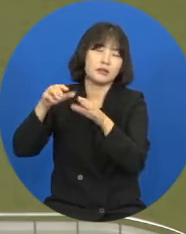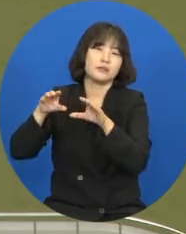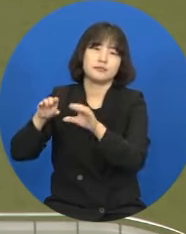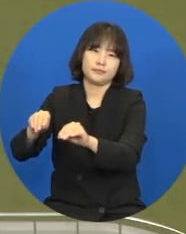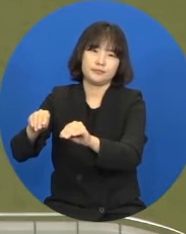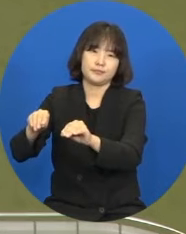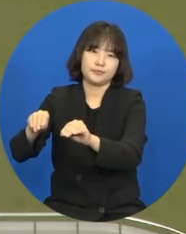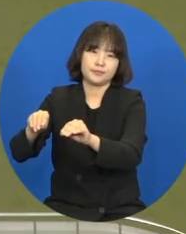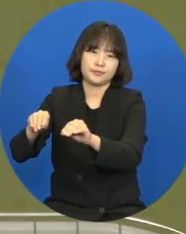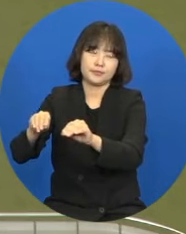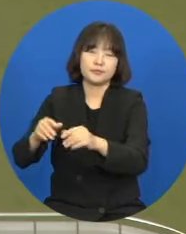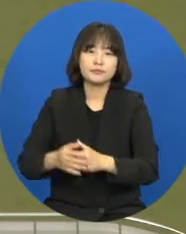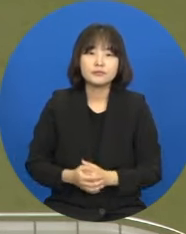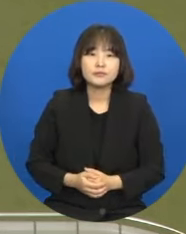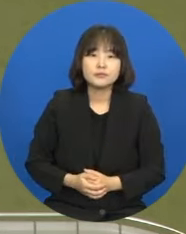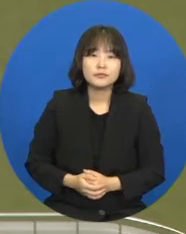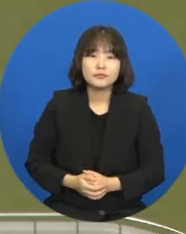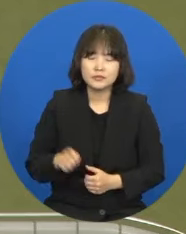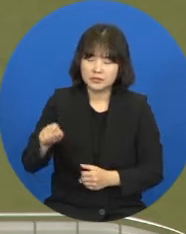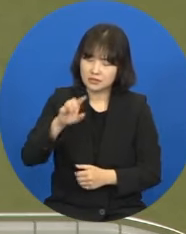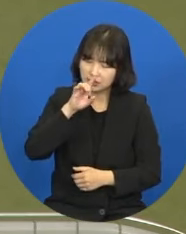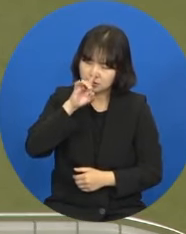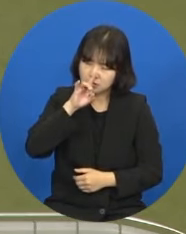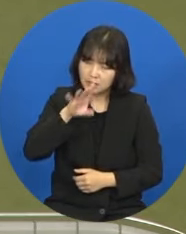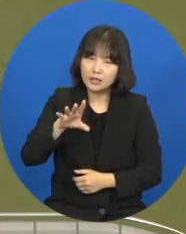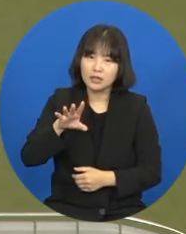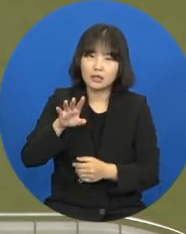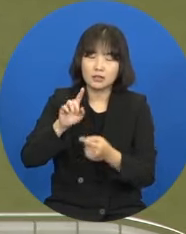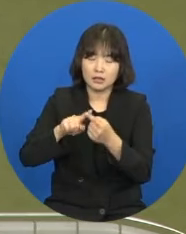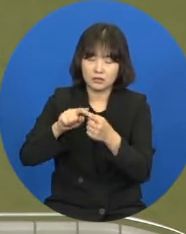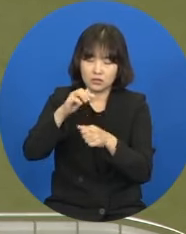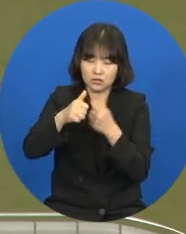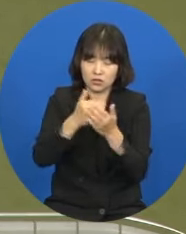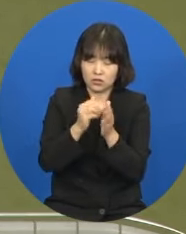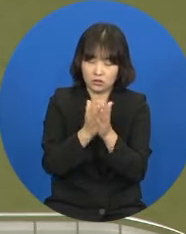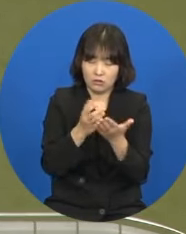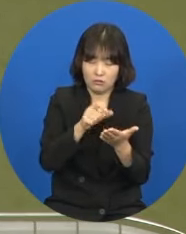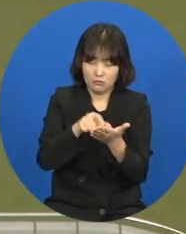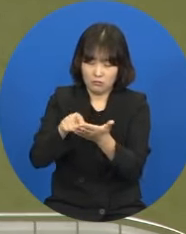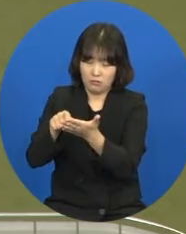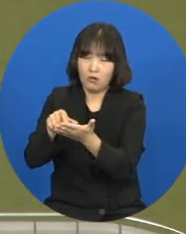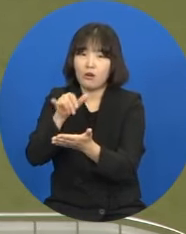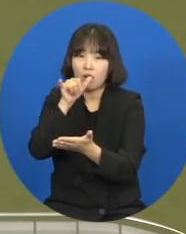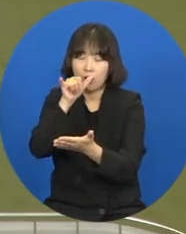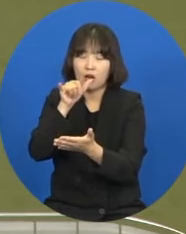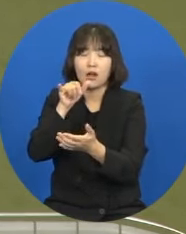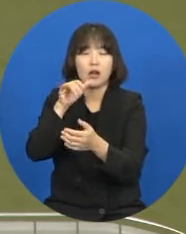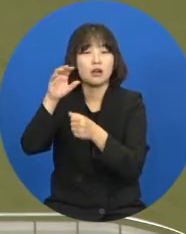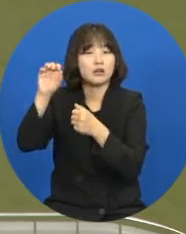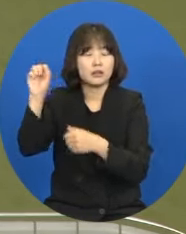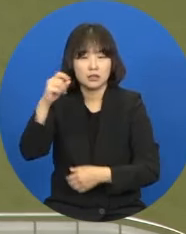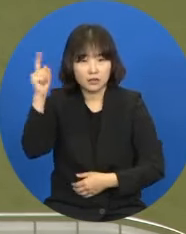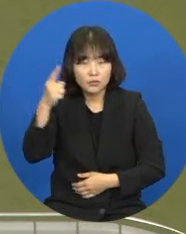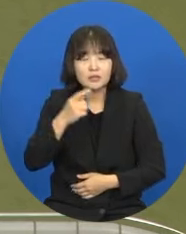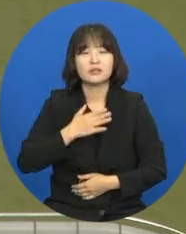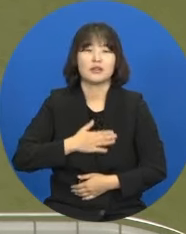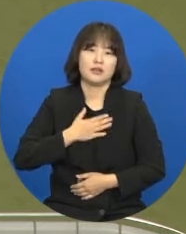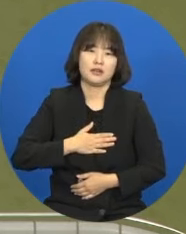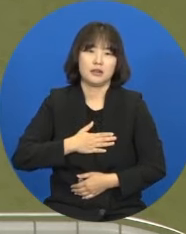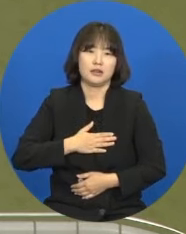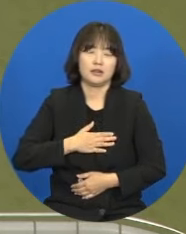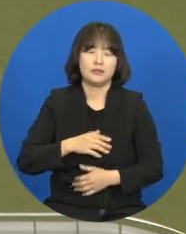있고 그를 절대 해서는 안 된다는 것 성경 곳에서 말하는 것을 다은 알고 있었기 때문이죠 예를 들면